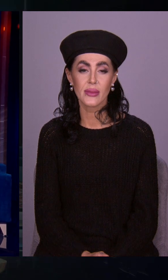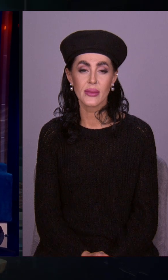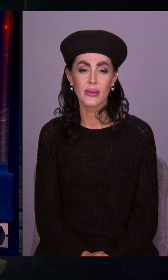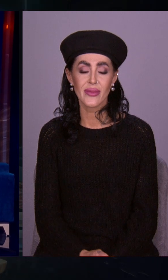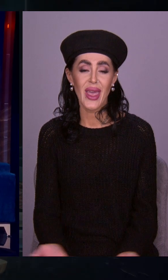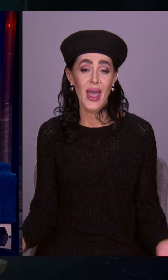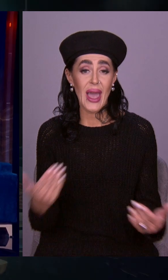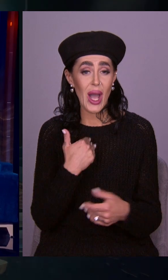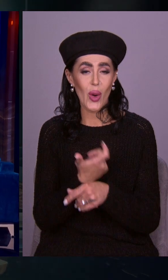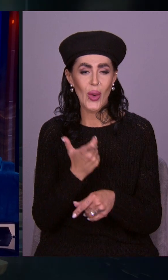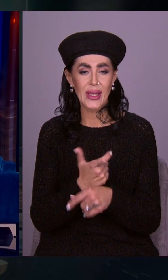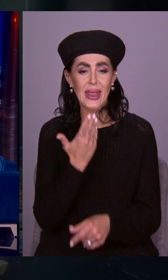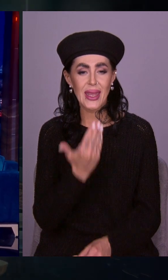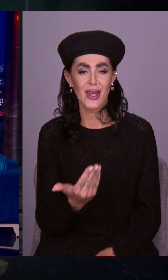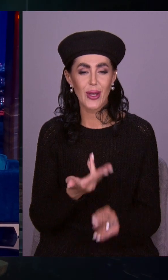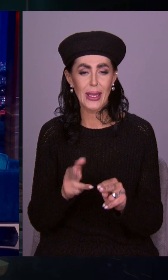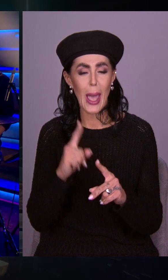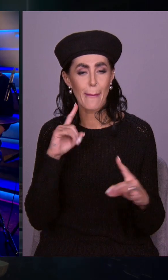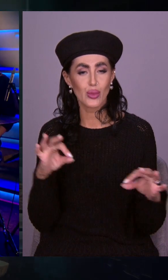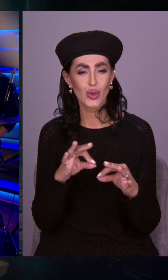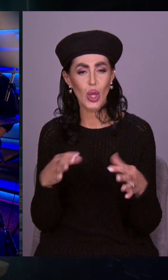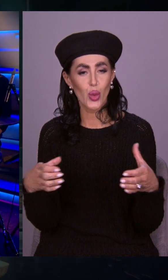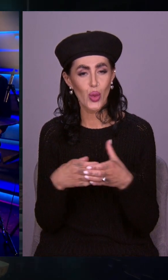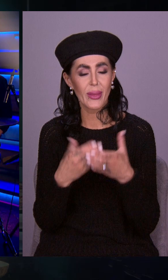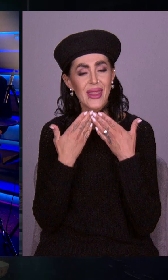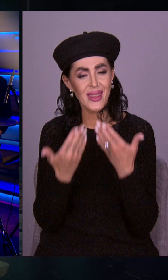Я дякую бенду Soul Like, дякую вам.